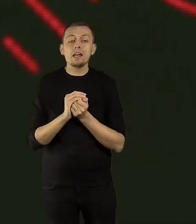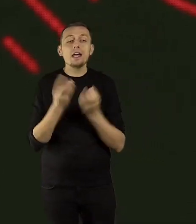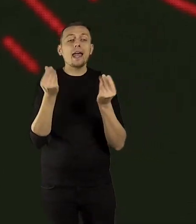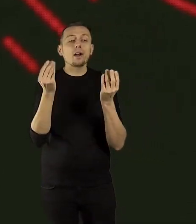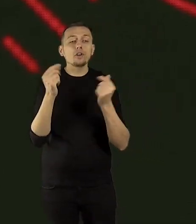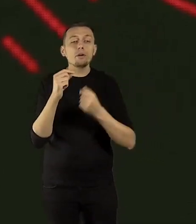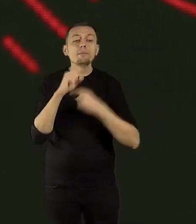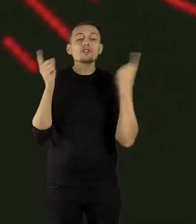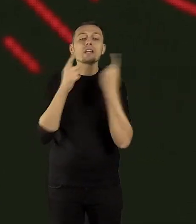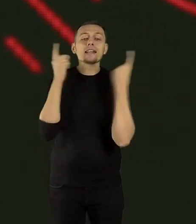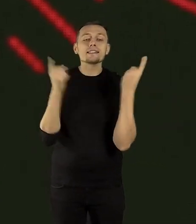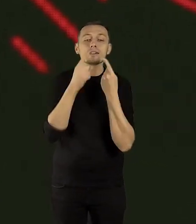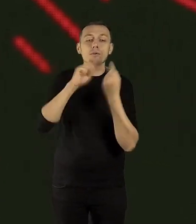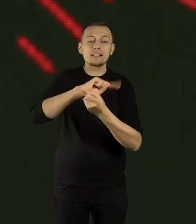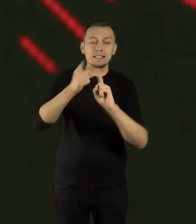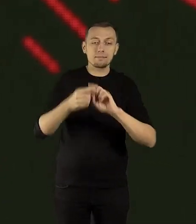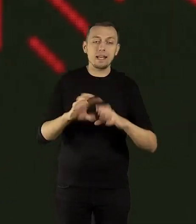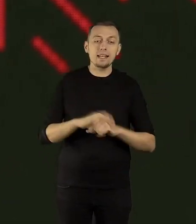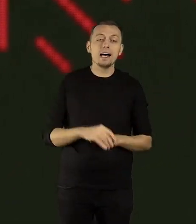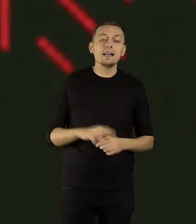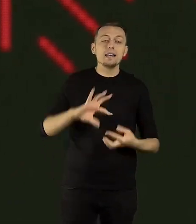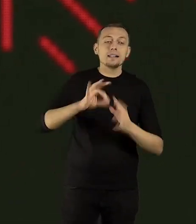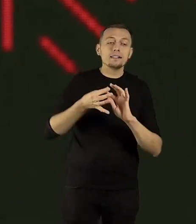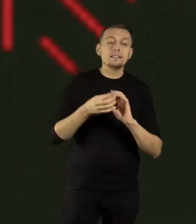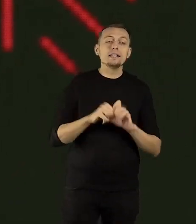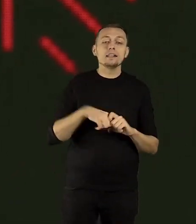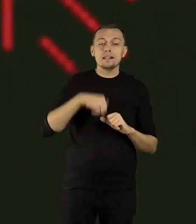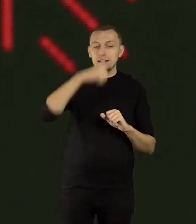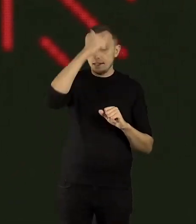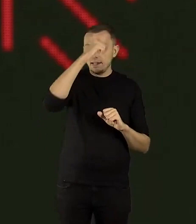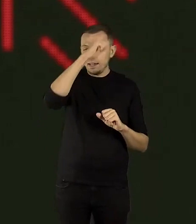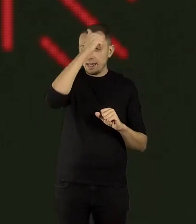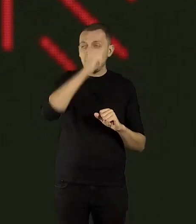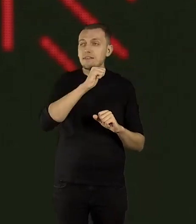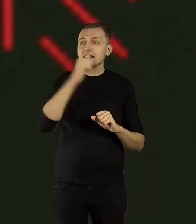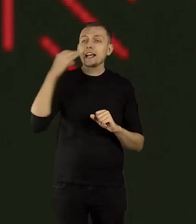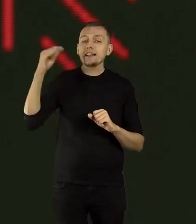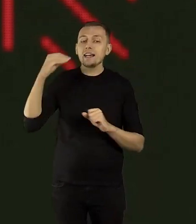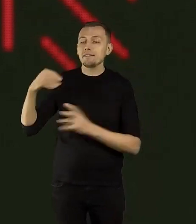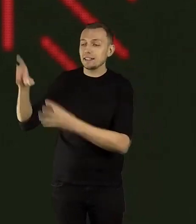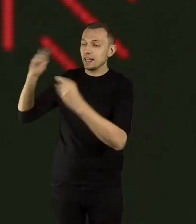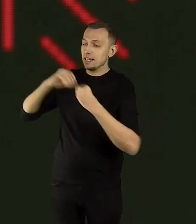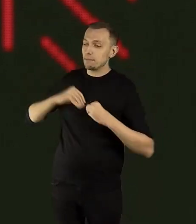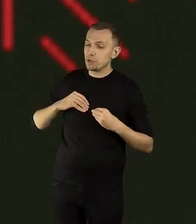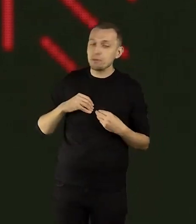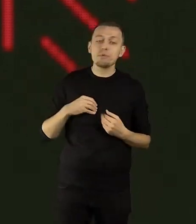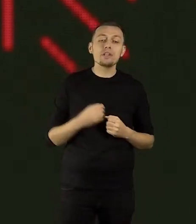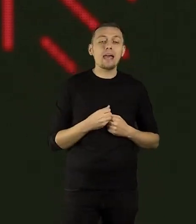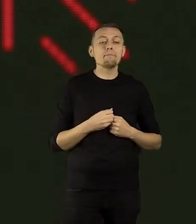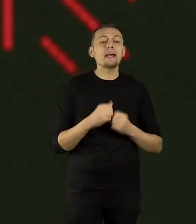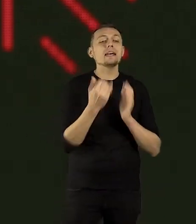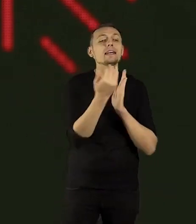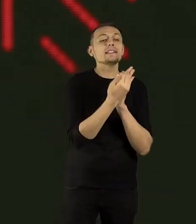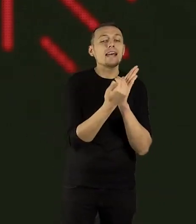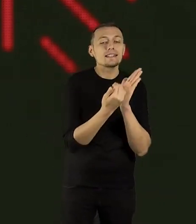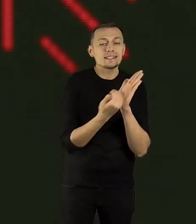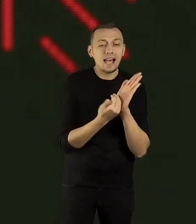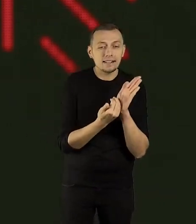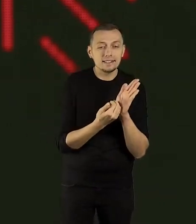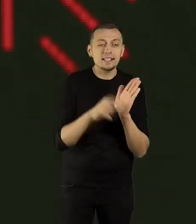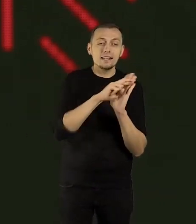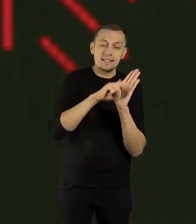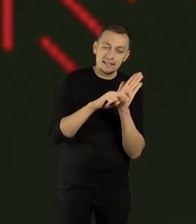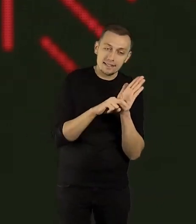Ewangelii, głodni są wypełnieni, a uważający się za ciągle bogatych, zarówno materialnie, jak i